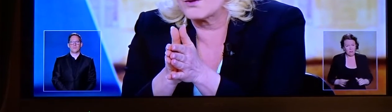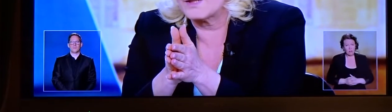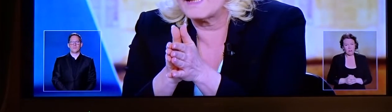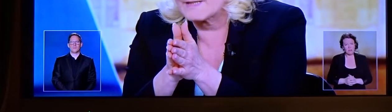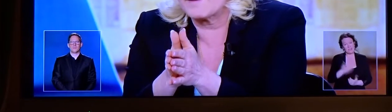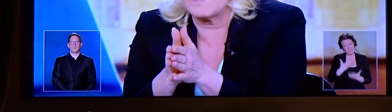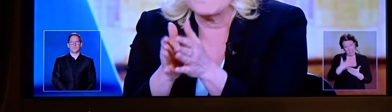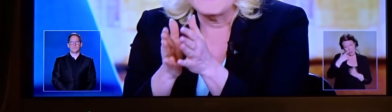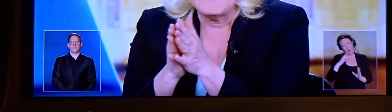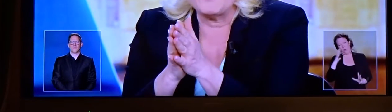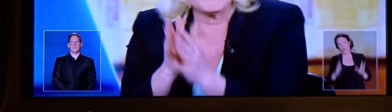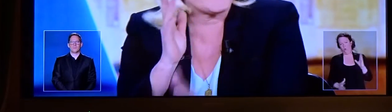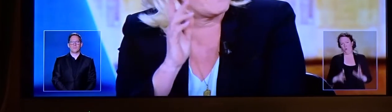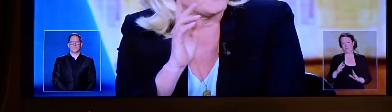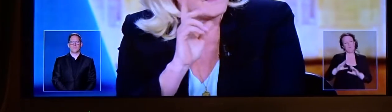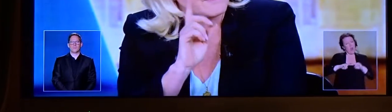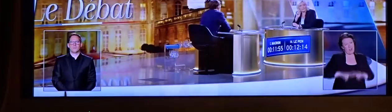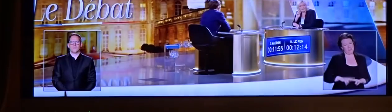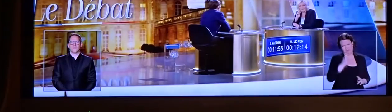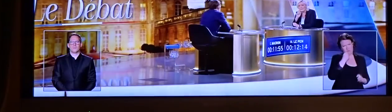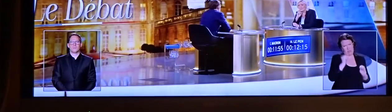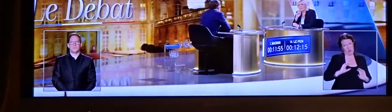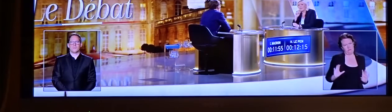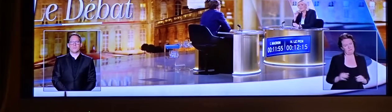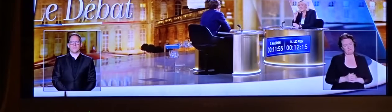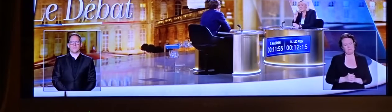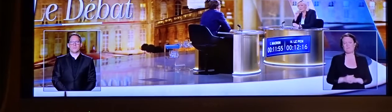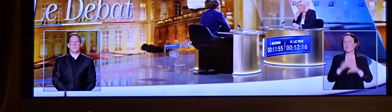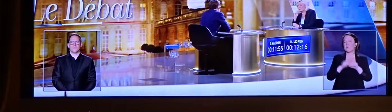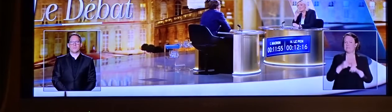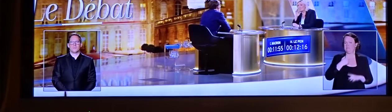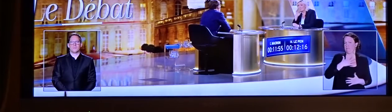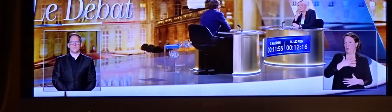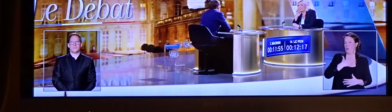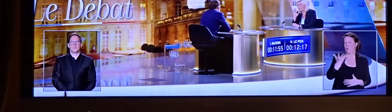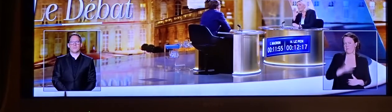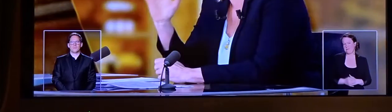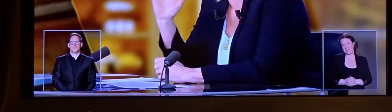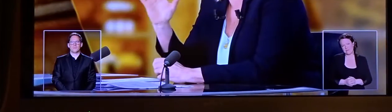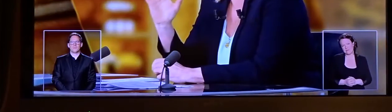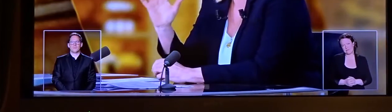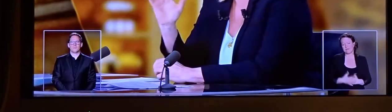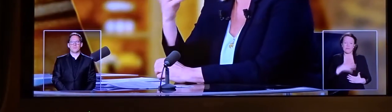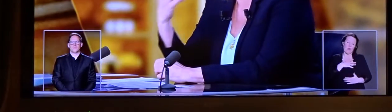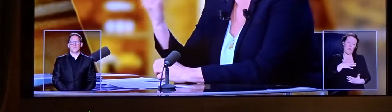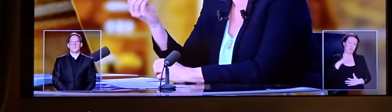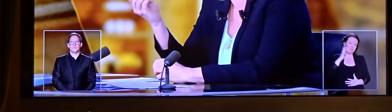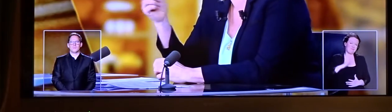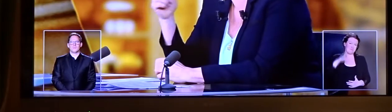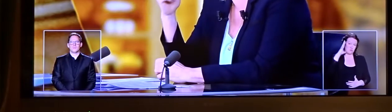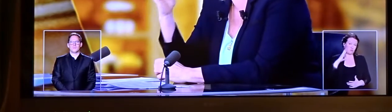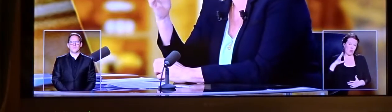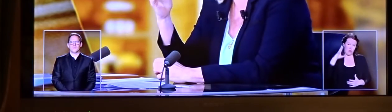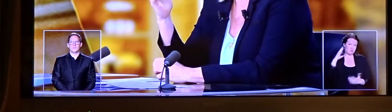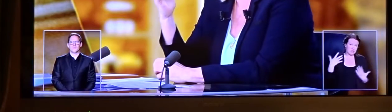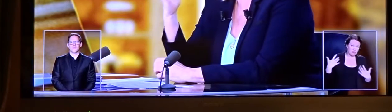que j'ai exprimée. Et puis j'ai exprimé aussi une crainte. J'ai exprimé une crainte qui est une crainte ancienne, ancienne de notre pays